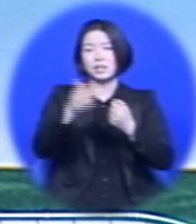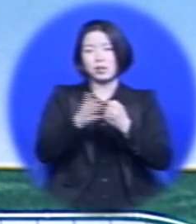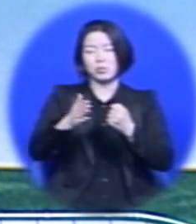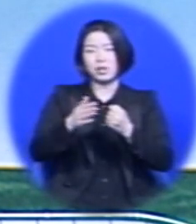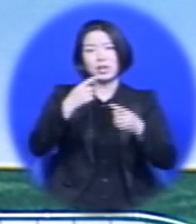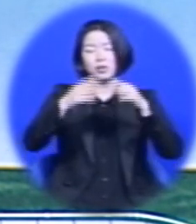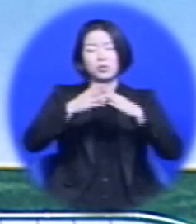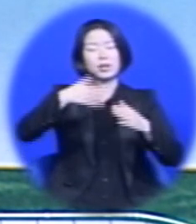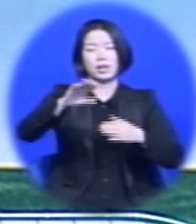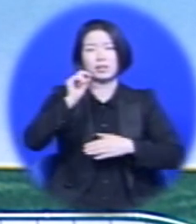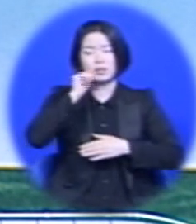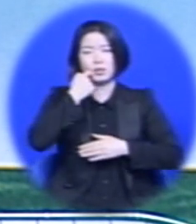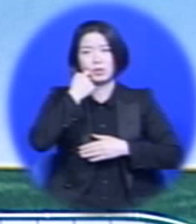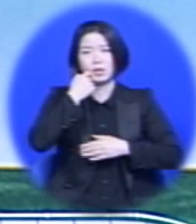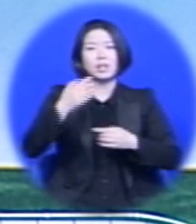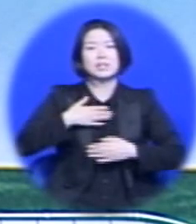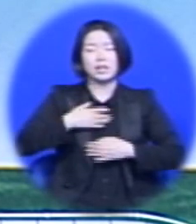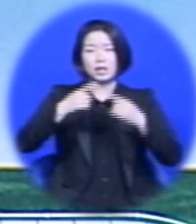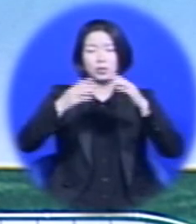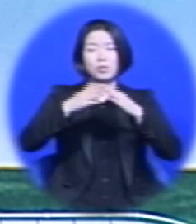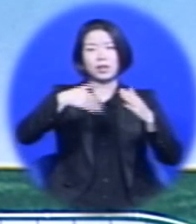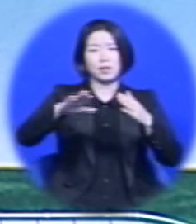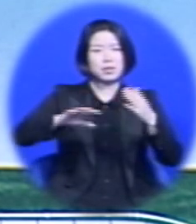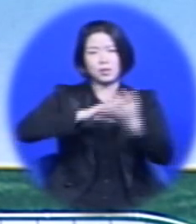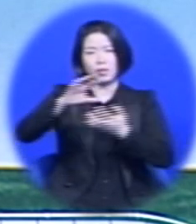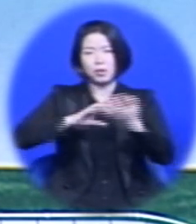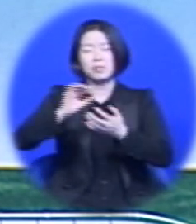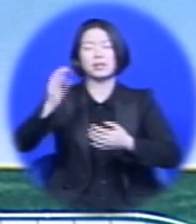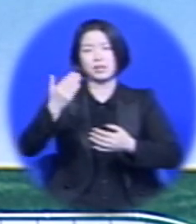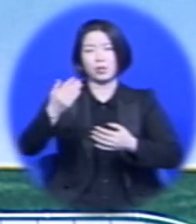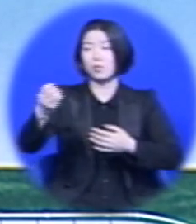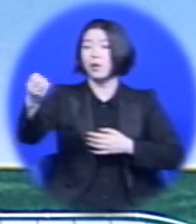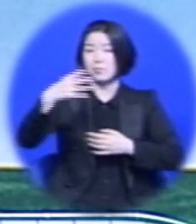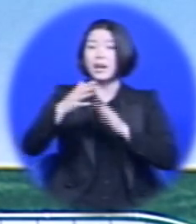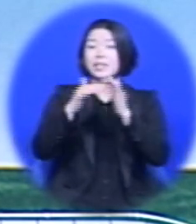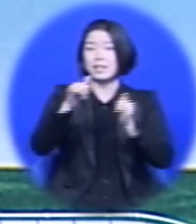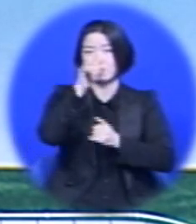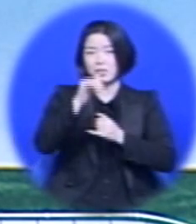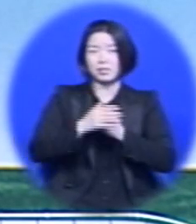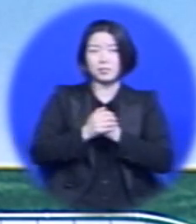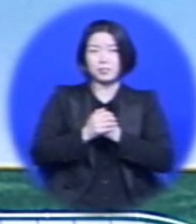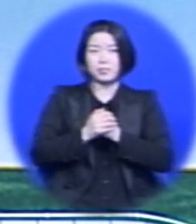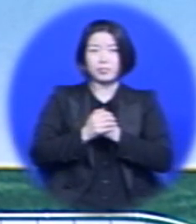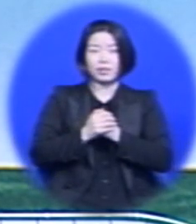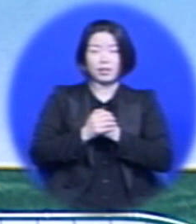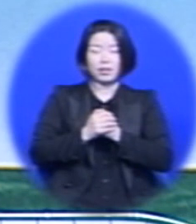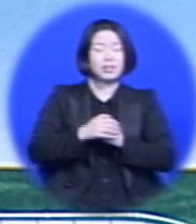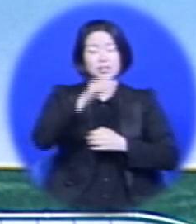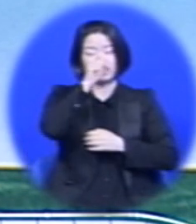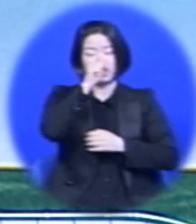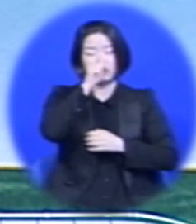나가면 교회 진짜 엉망 됩니다 뭐 이런 분이 있으세요네 참 센스가